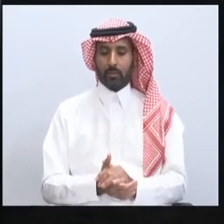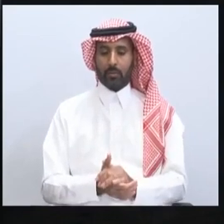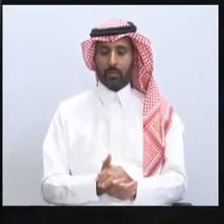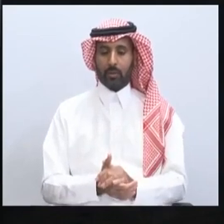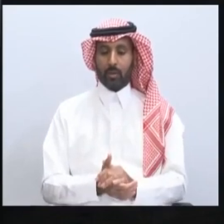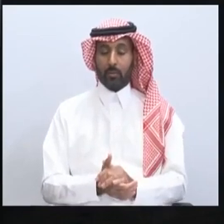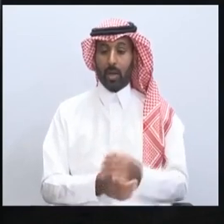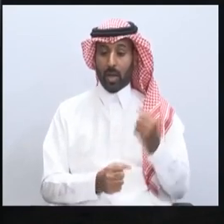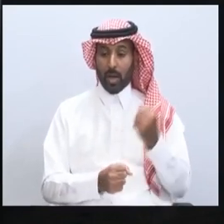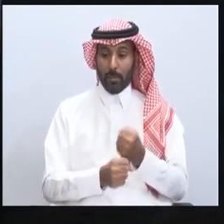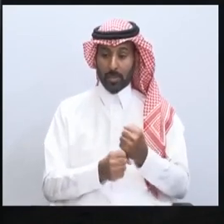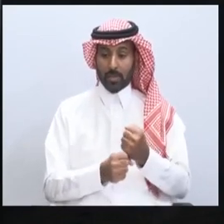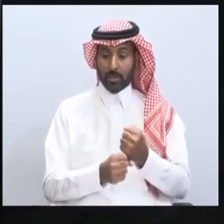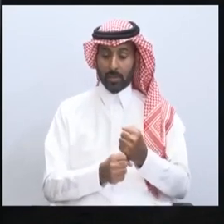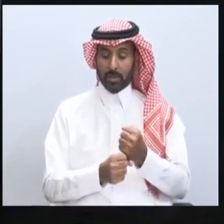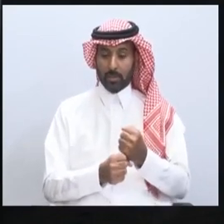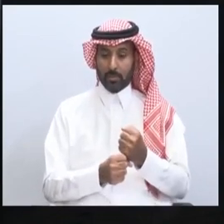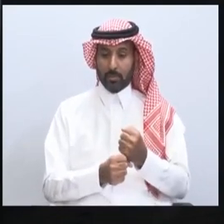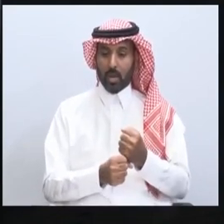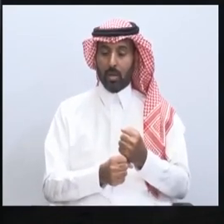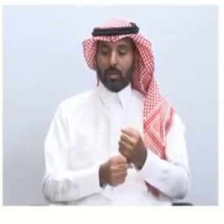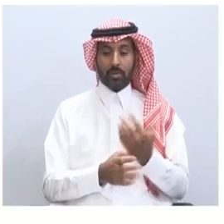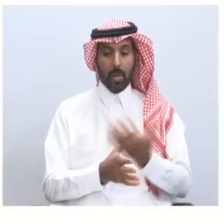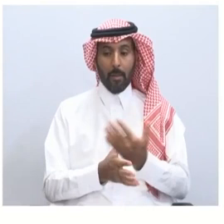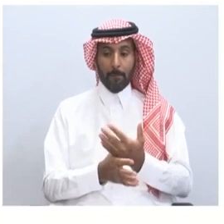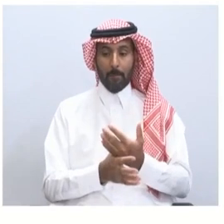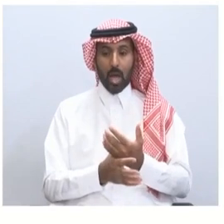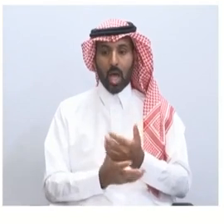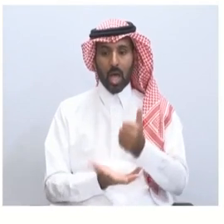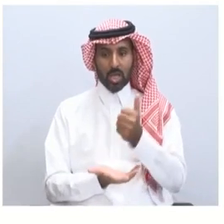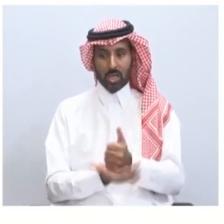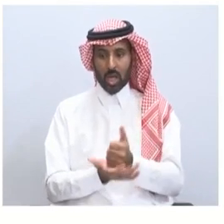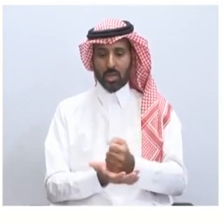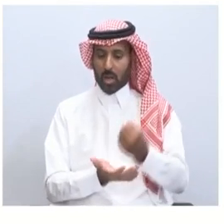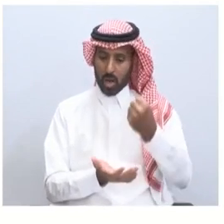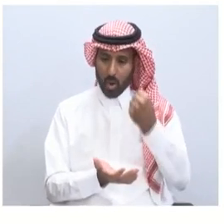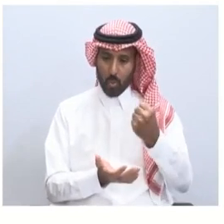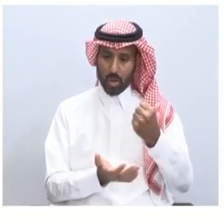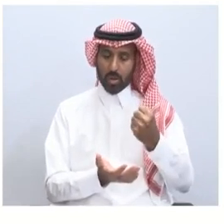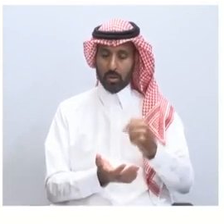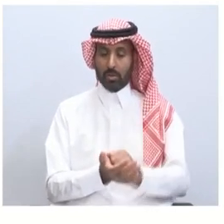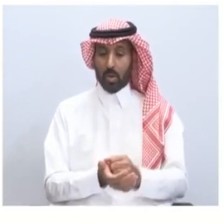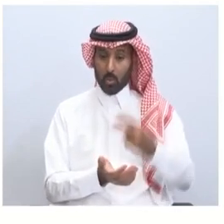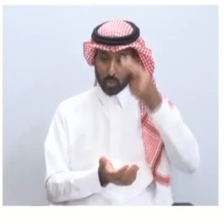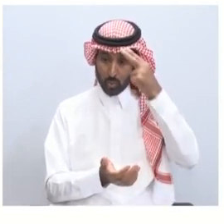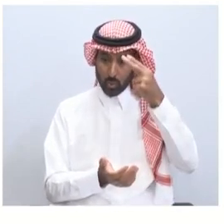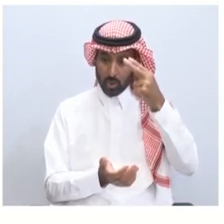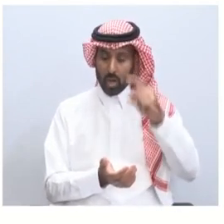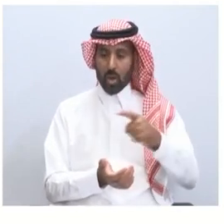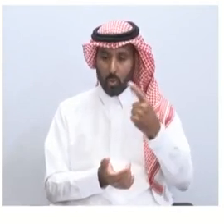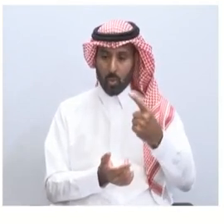قامت به من اساس قويم هذه الدوله او الدوله الاولى